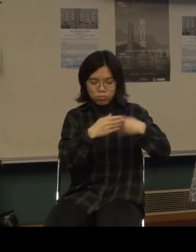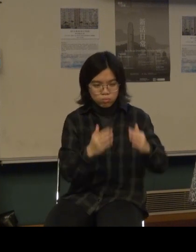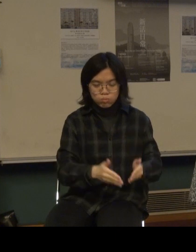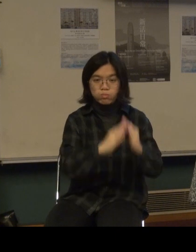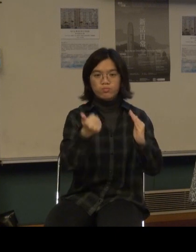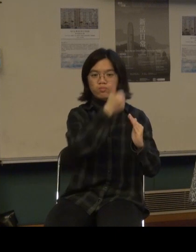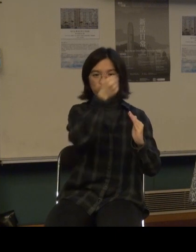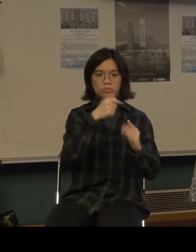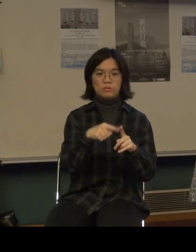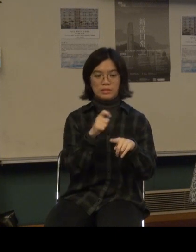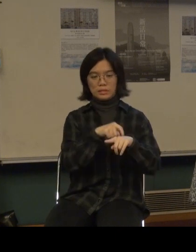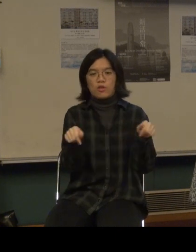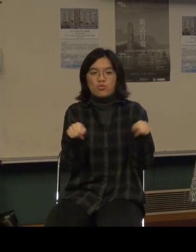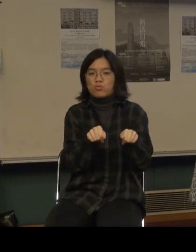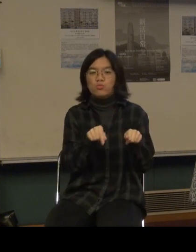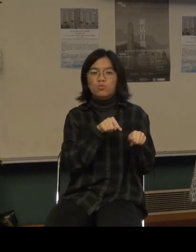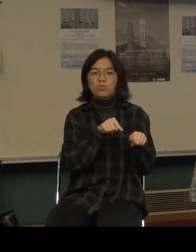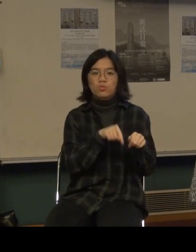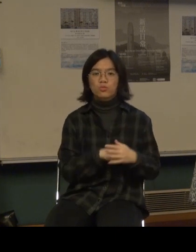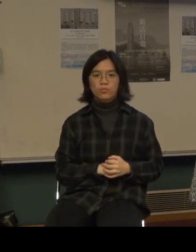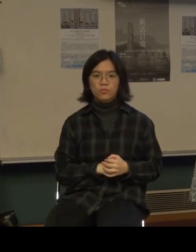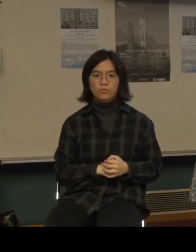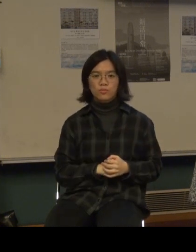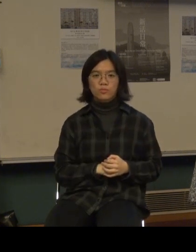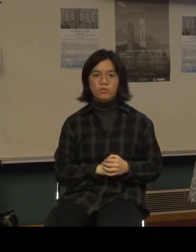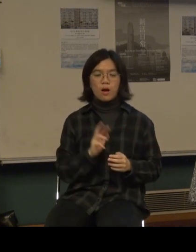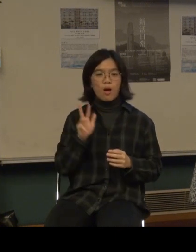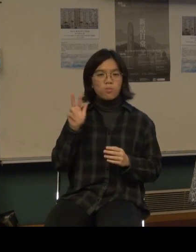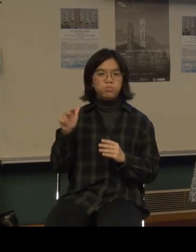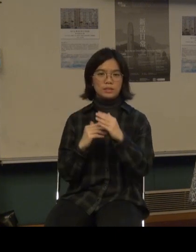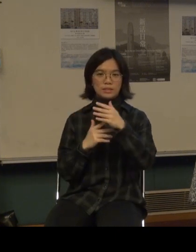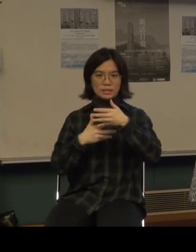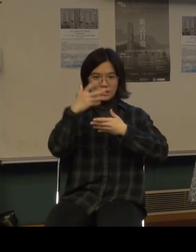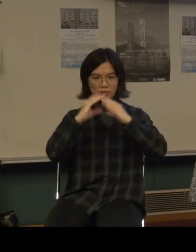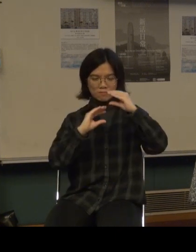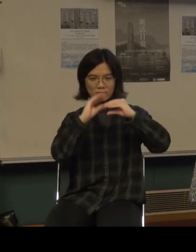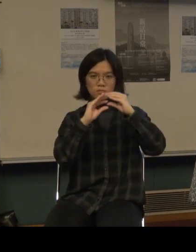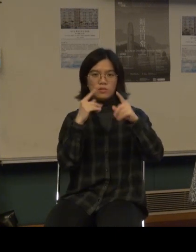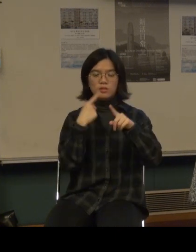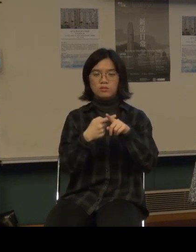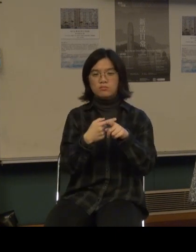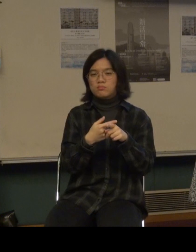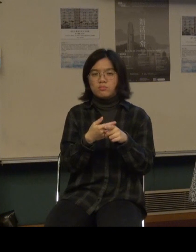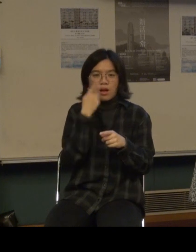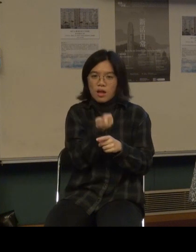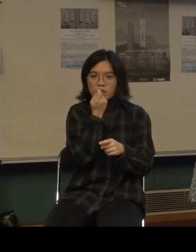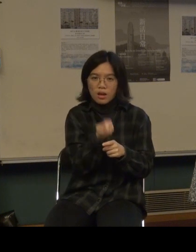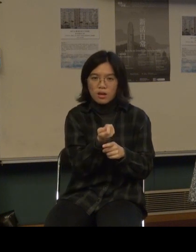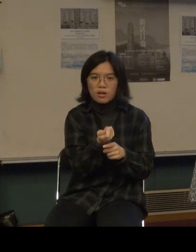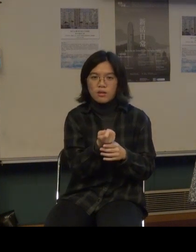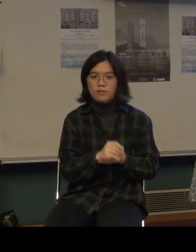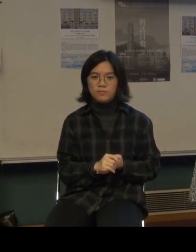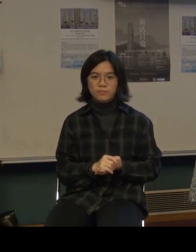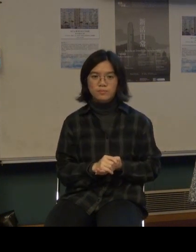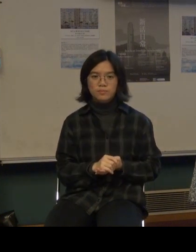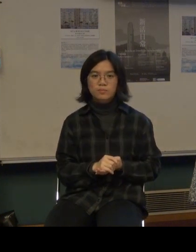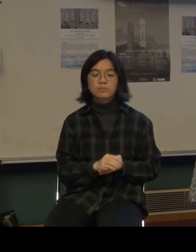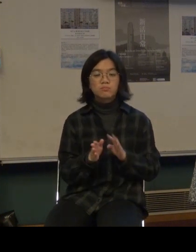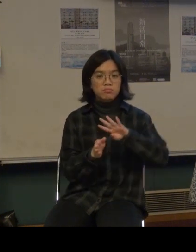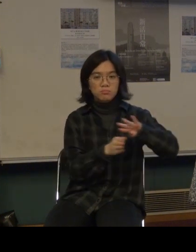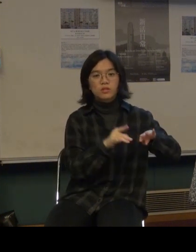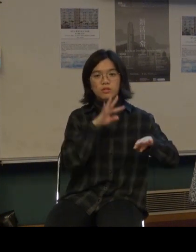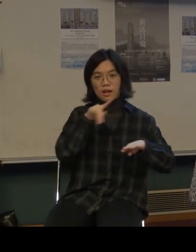嘅。但係呢啲建築物，我哋見到嘅咧，都係好簡單，係好細型嘅小型嘅建築物嚟嘅。喺大型嘅建築